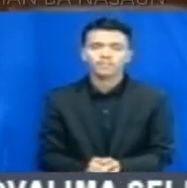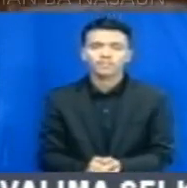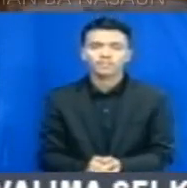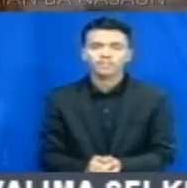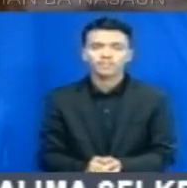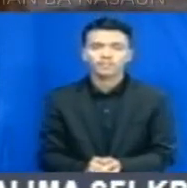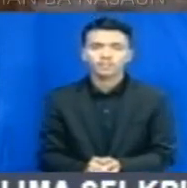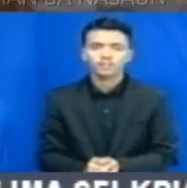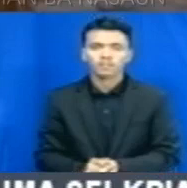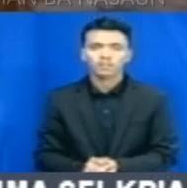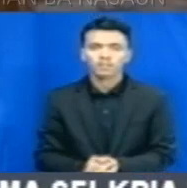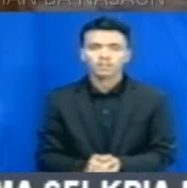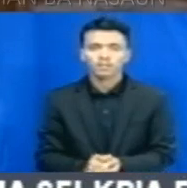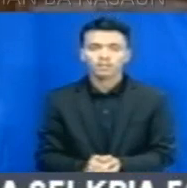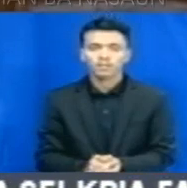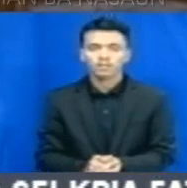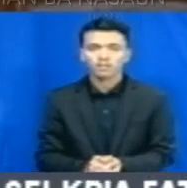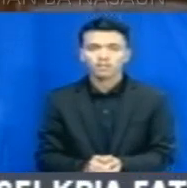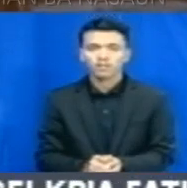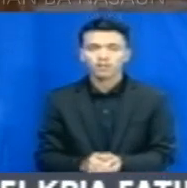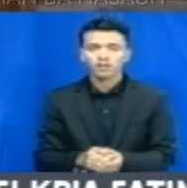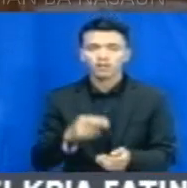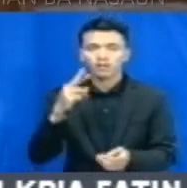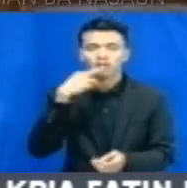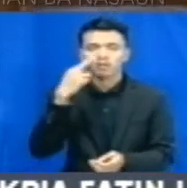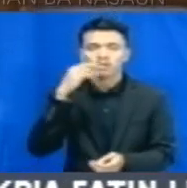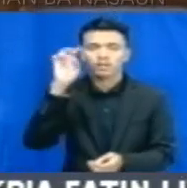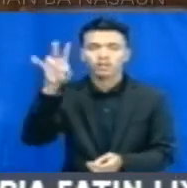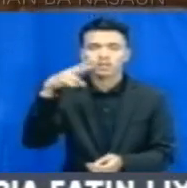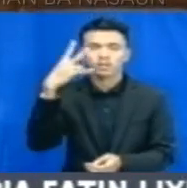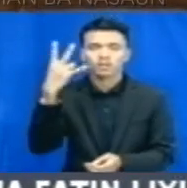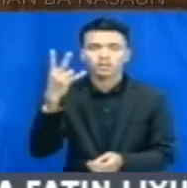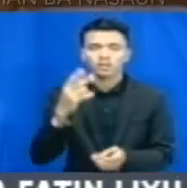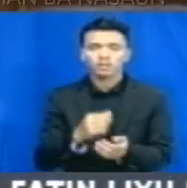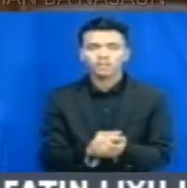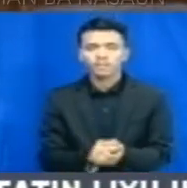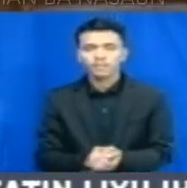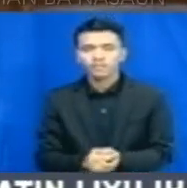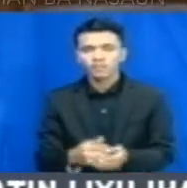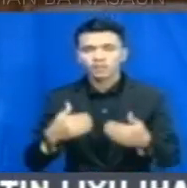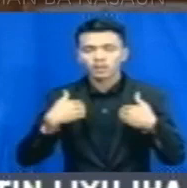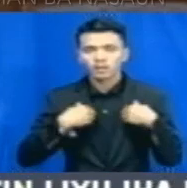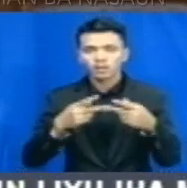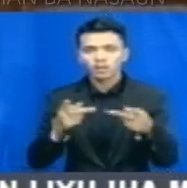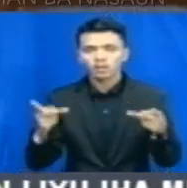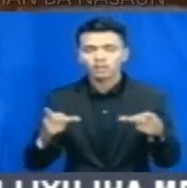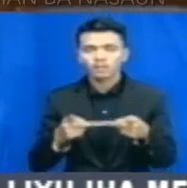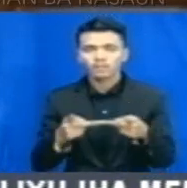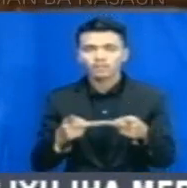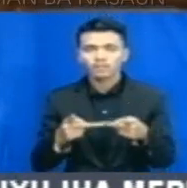Di mana raya tar sanulur sini tu, nampak kalau kali ini ada kemeja, ia area